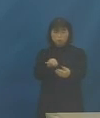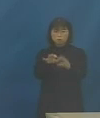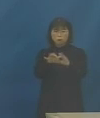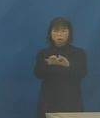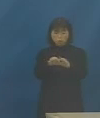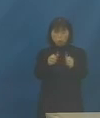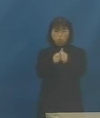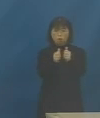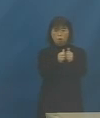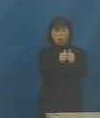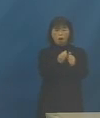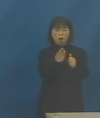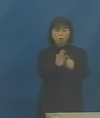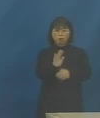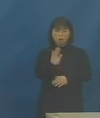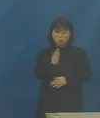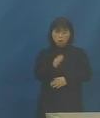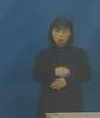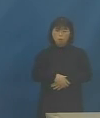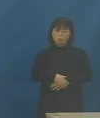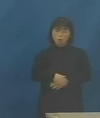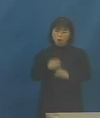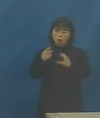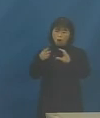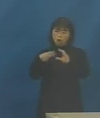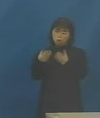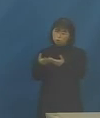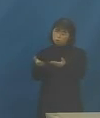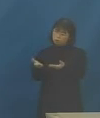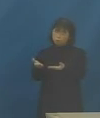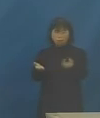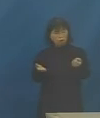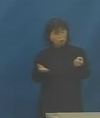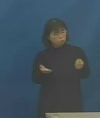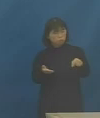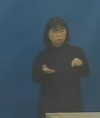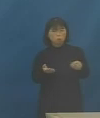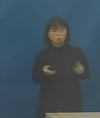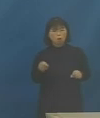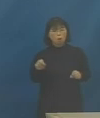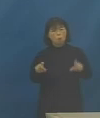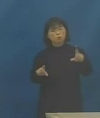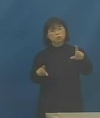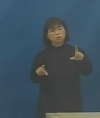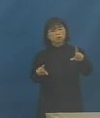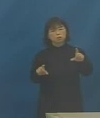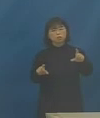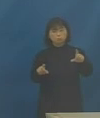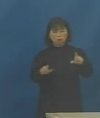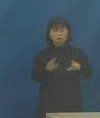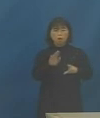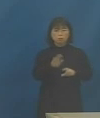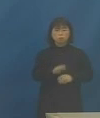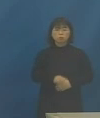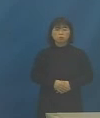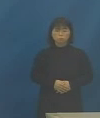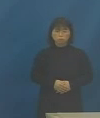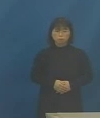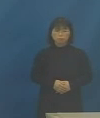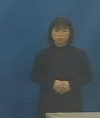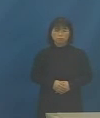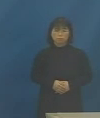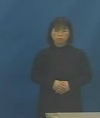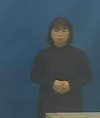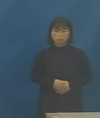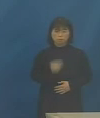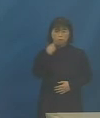もまあ飲食店がよりも装置が多いなーっていうところが正直ございましてへ